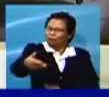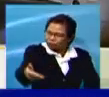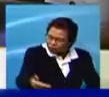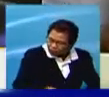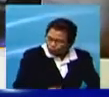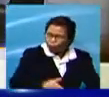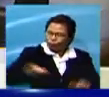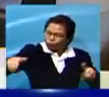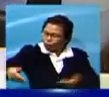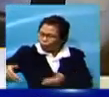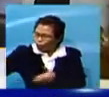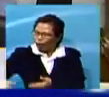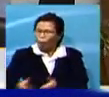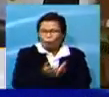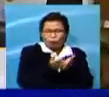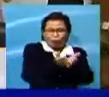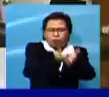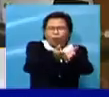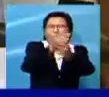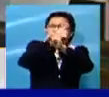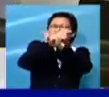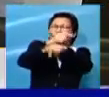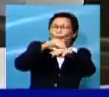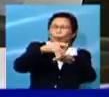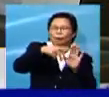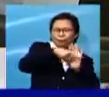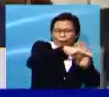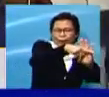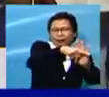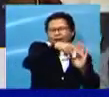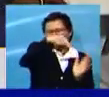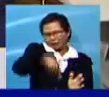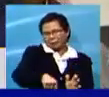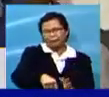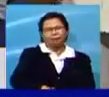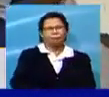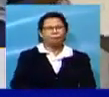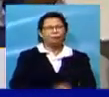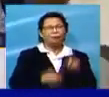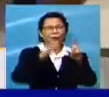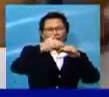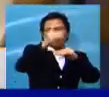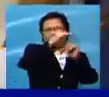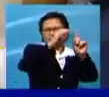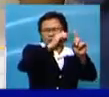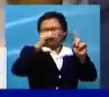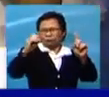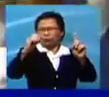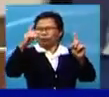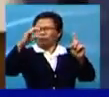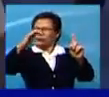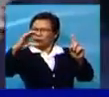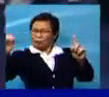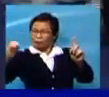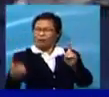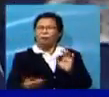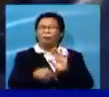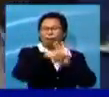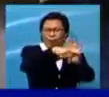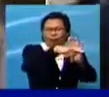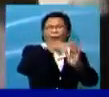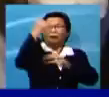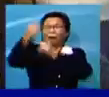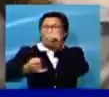yang memperkenalkan aset-aset pertahanan pada pameran edisi terbesar ini. Lebih 100 syarikat pempamer industri maritim tempatan dan